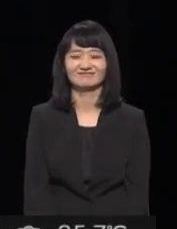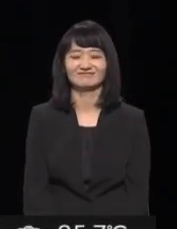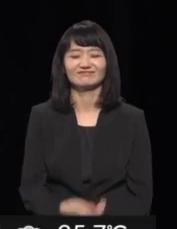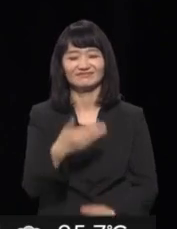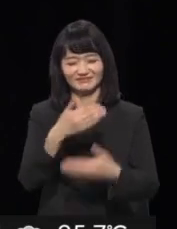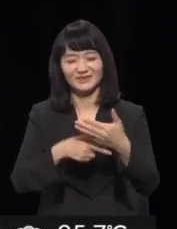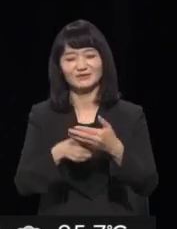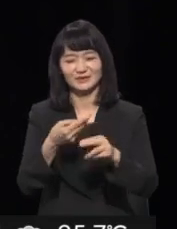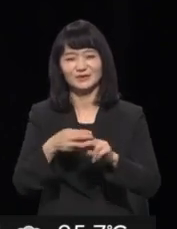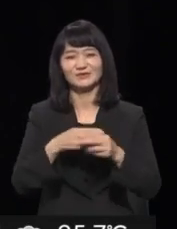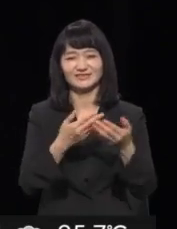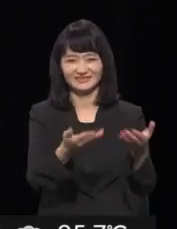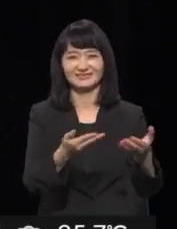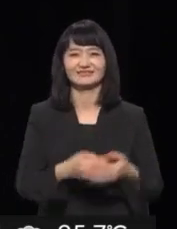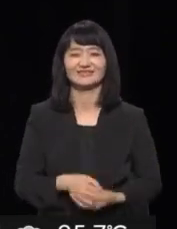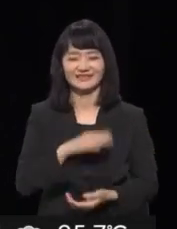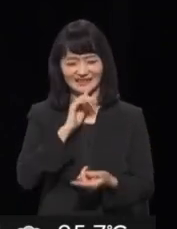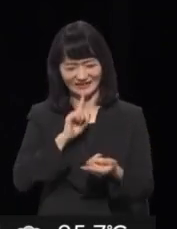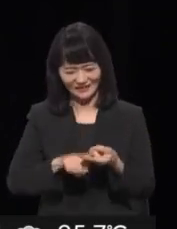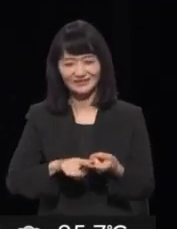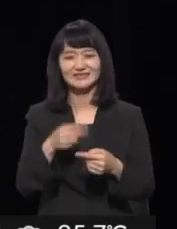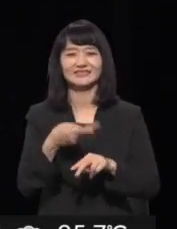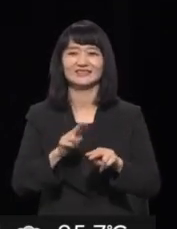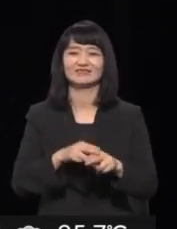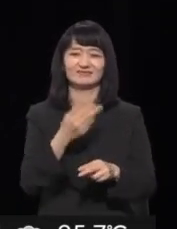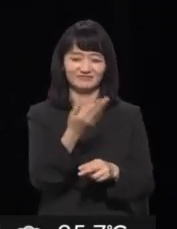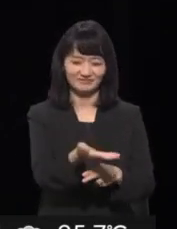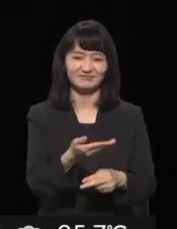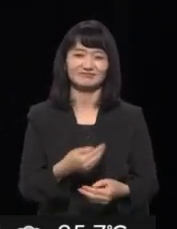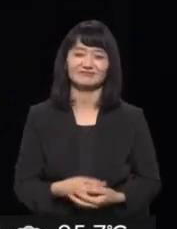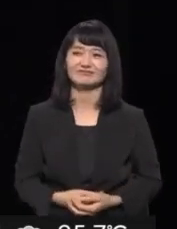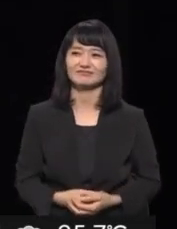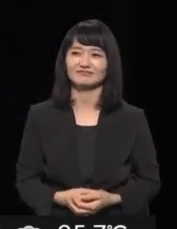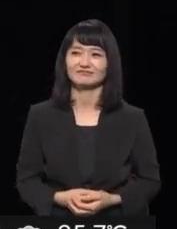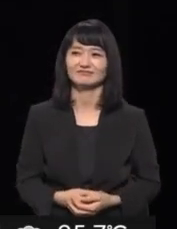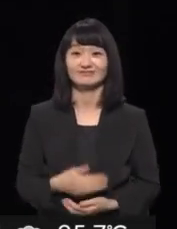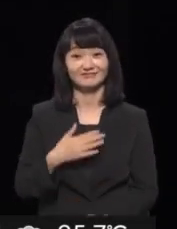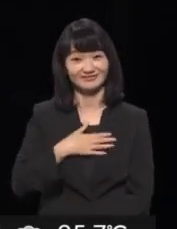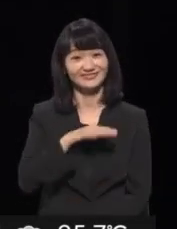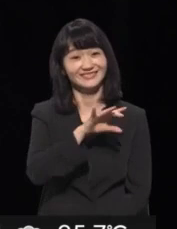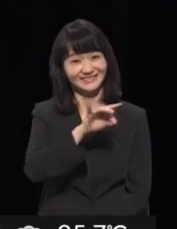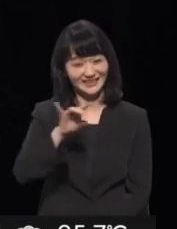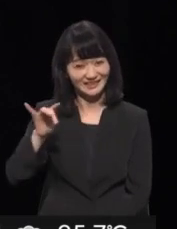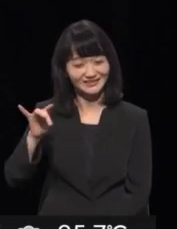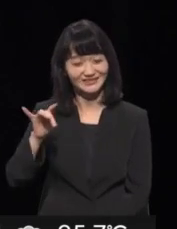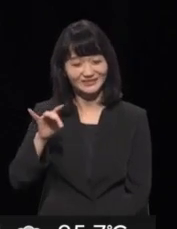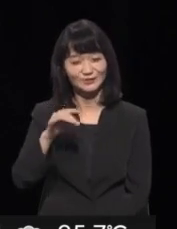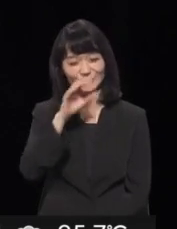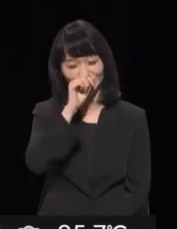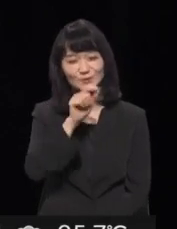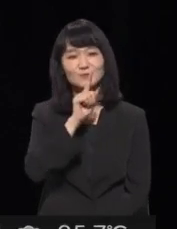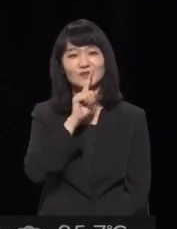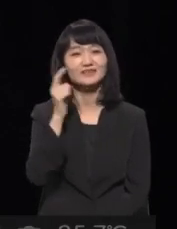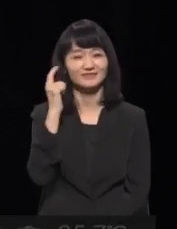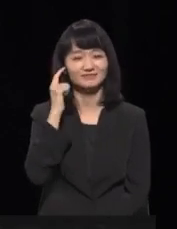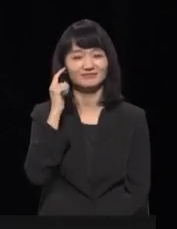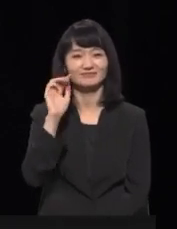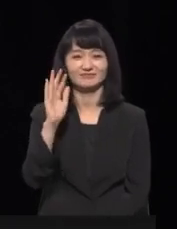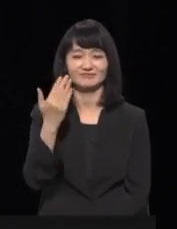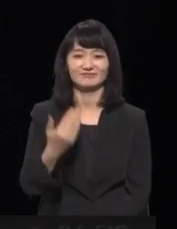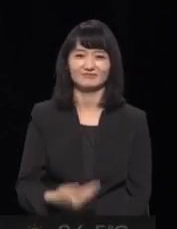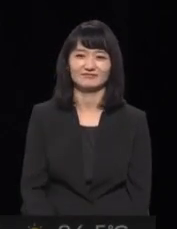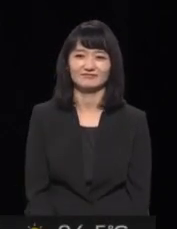드려야죠. 네, 저렇게 웃겼나? 아, 당연히 드려야죠. 오케이, 이분 드리겠습니다. 네. 저도 뭐 가끔 이런 네. 되지 않겠습니까? 예. 네. 그리고 아까